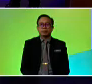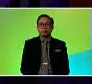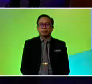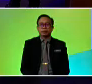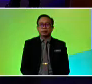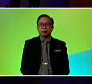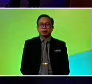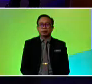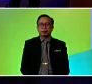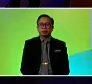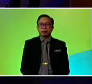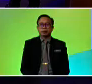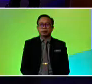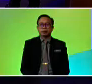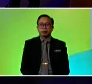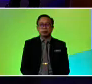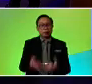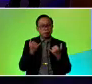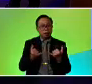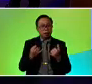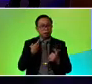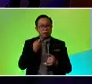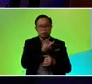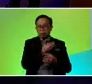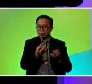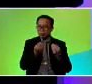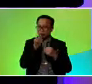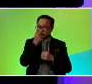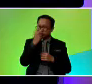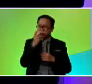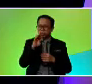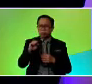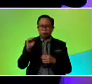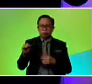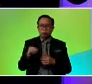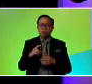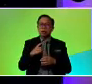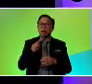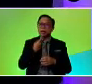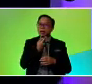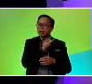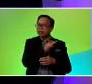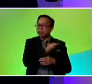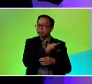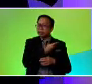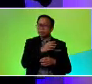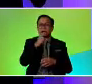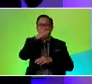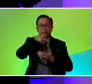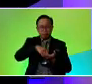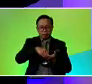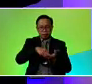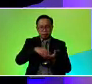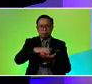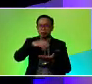kita sekarang ini kita tidak tengok Oke kepada murid pakai hari ini kita belajar tentang ekspektasi Oke